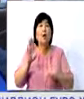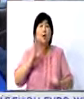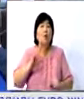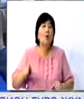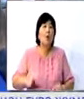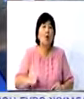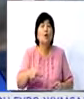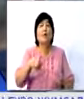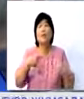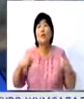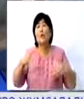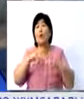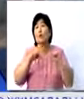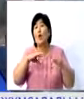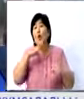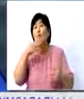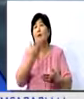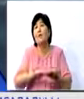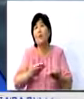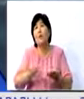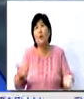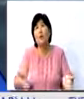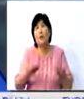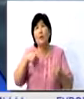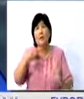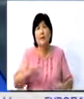жолға, құрылыс нысандарына қатысты мәселелер көптеп көтерілді.